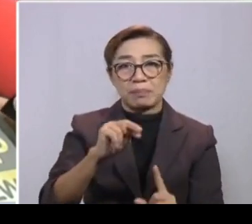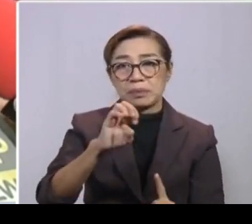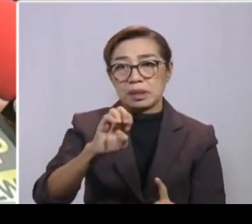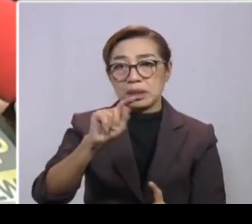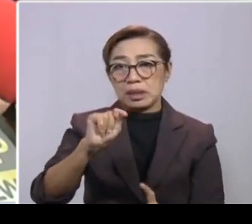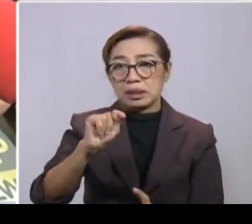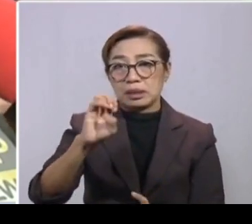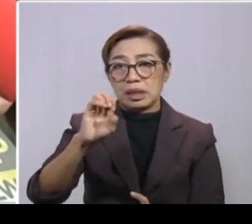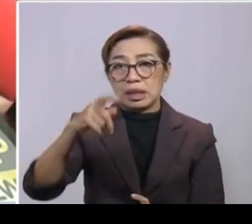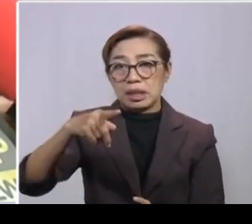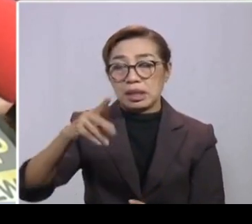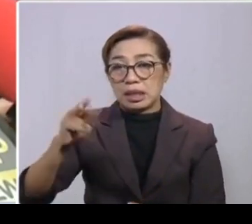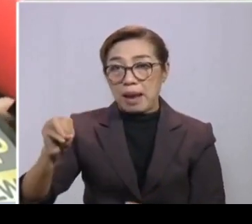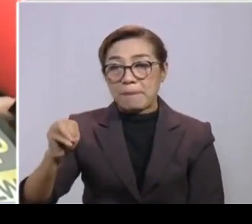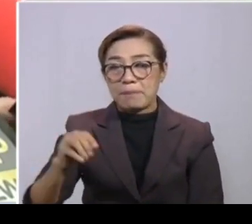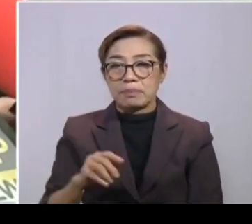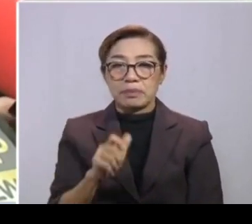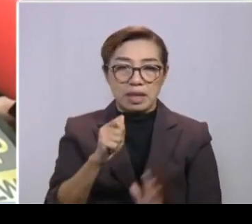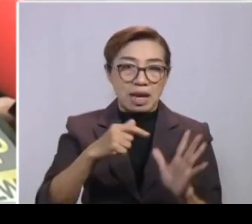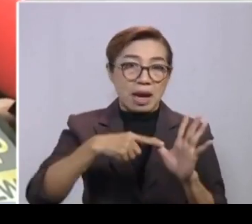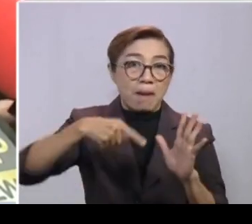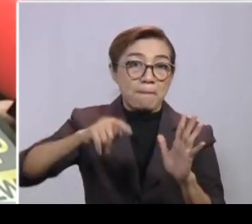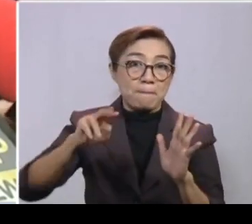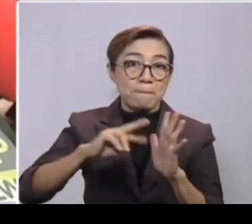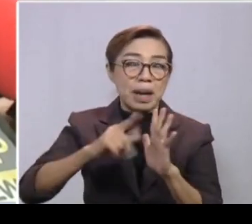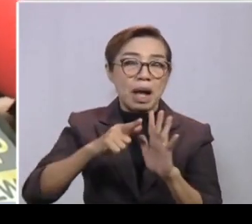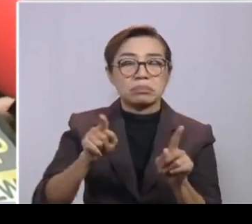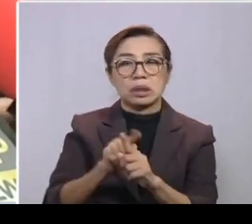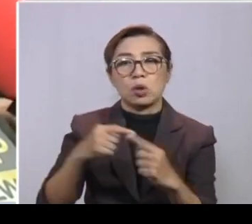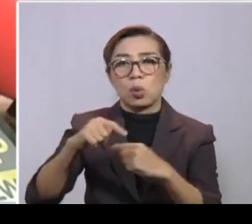หมายแพ่งที่มีการปกปิดบางสิ่งบางอย่างเอาไว้นั่นเองนะคะ